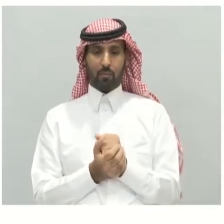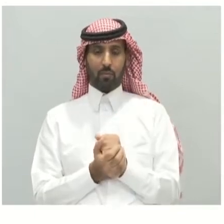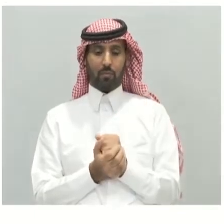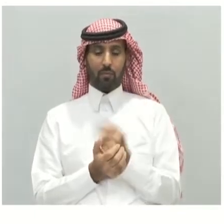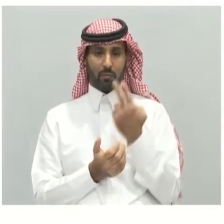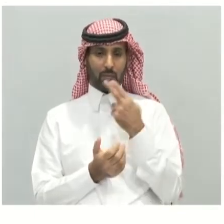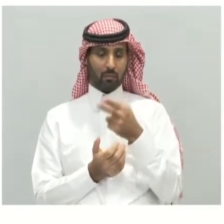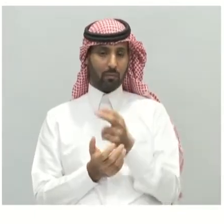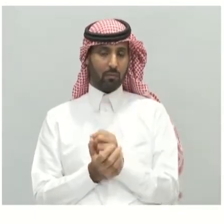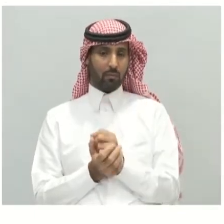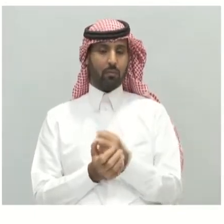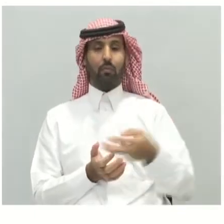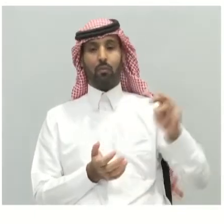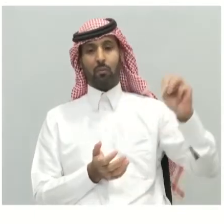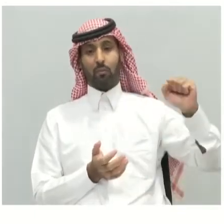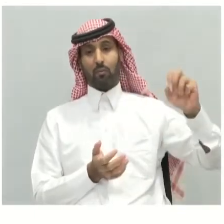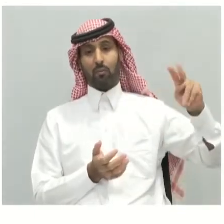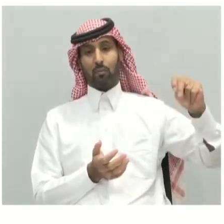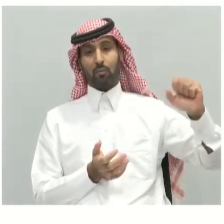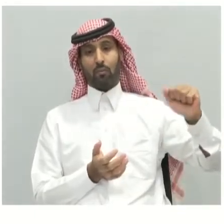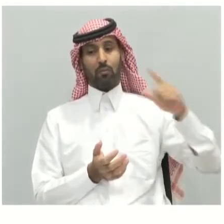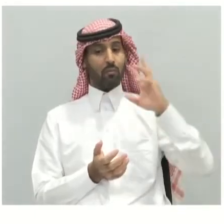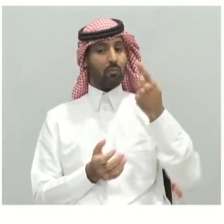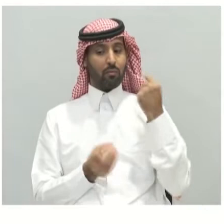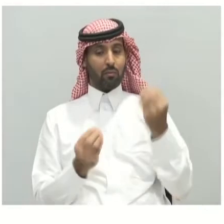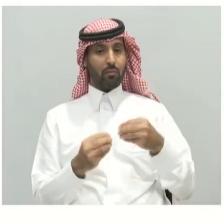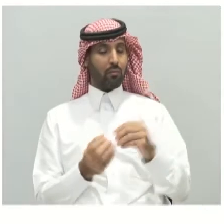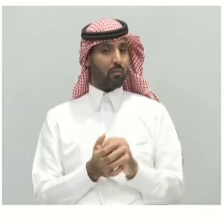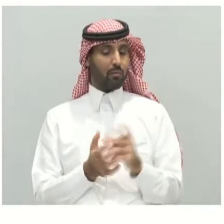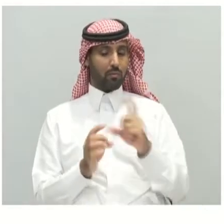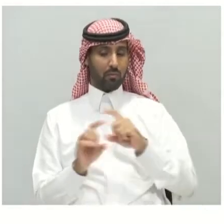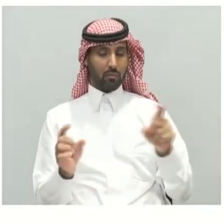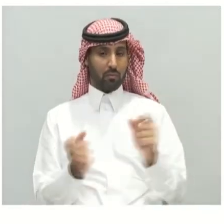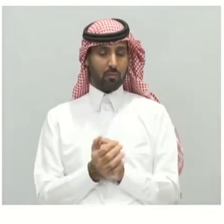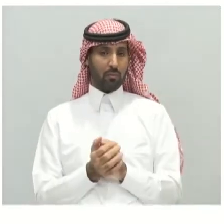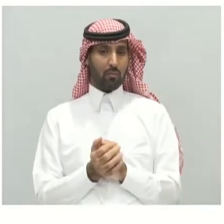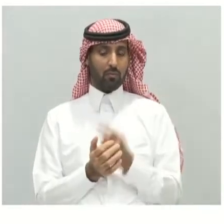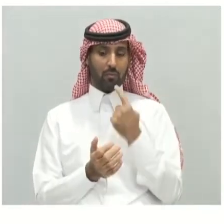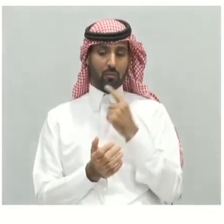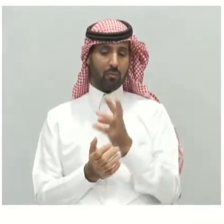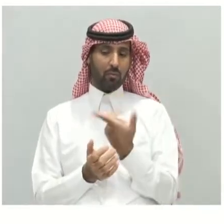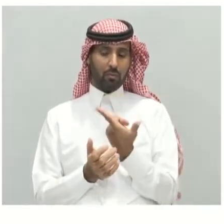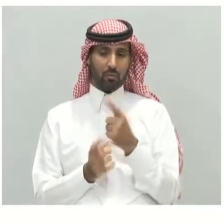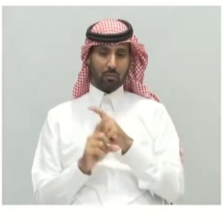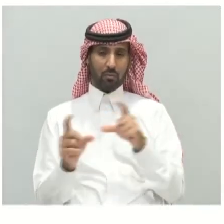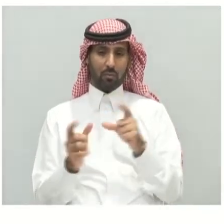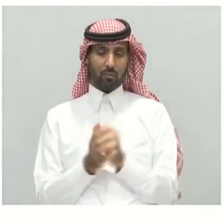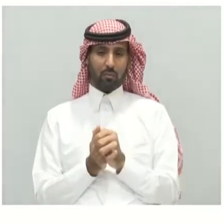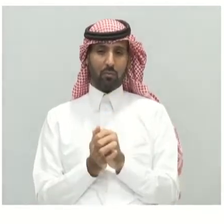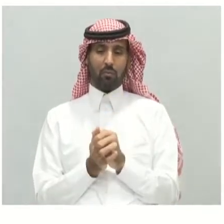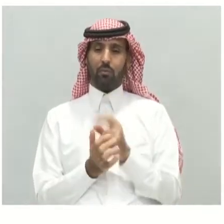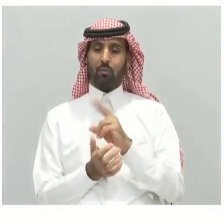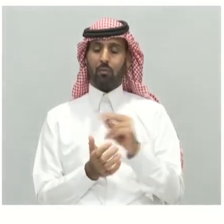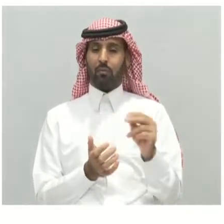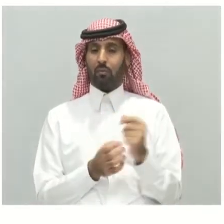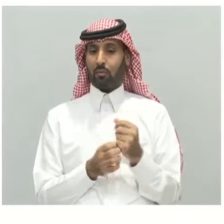هنا, مونا wrote the book. طيب, why did we use it like this? What do we call this? Here we have